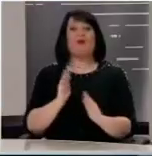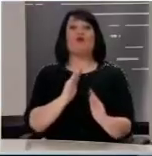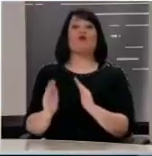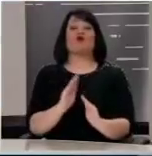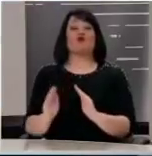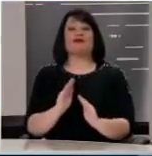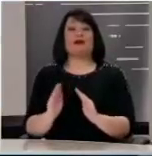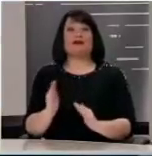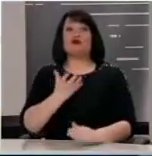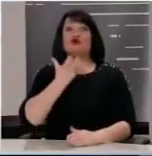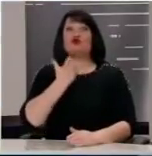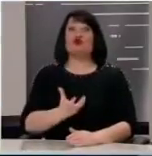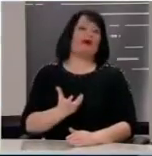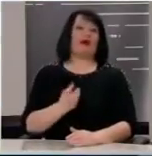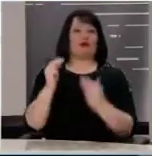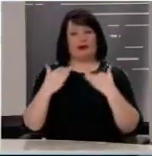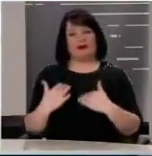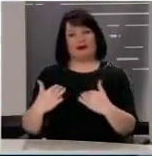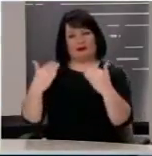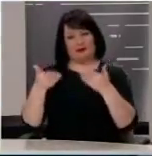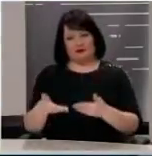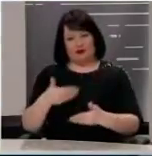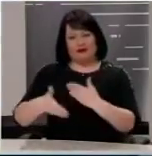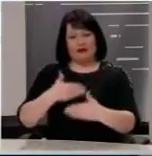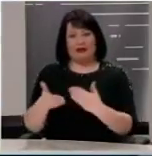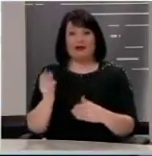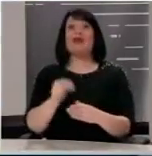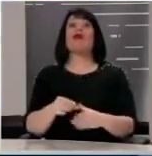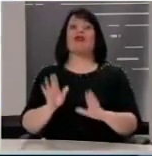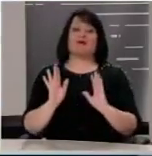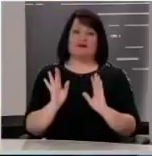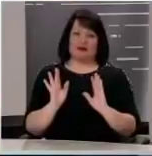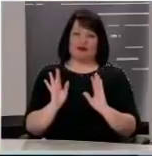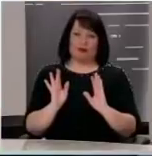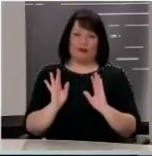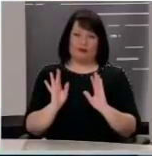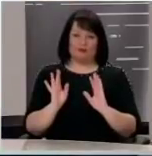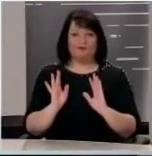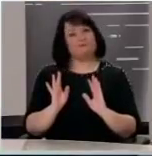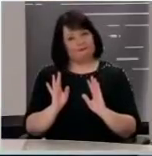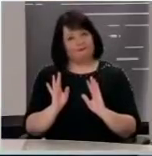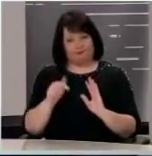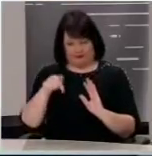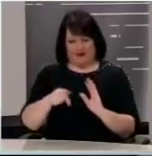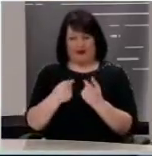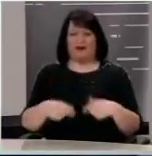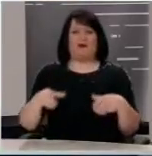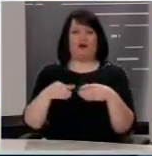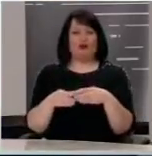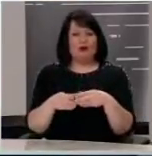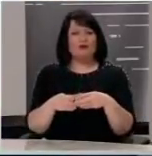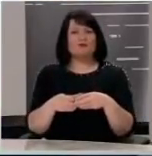προασπίσουμε τη σοβαρότητα του Κοινοβουλίου και των διαδικασιών, αν δεν ψηφίσουμε την προανακριτική που εσείς